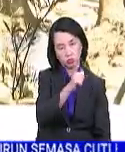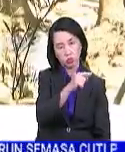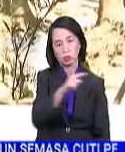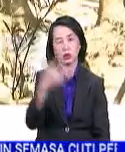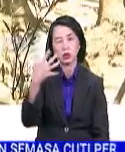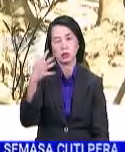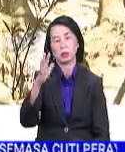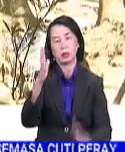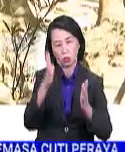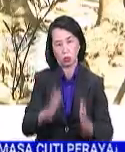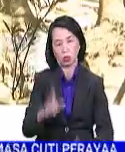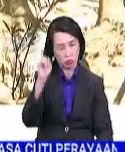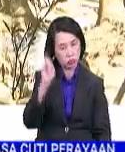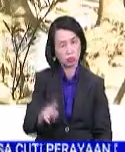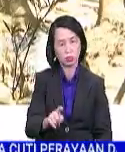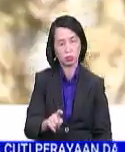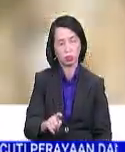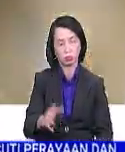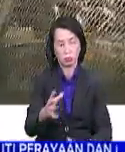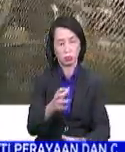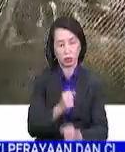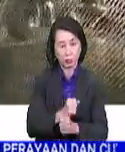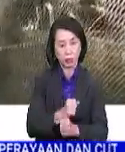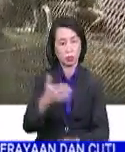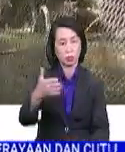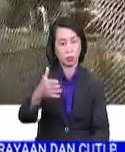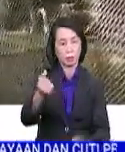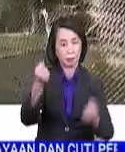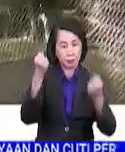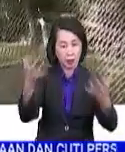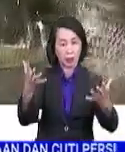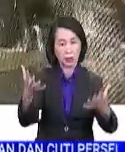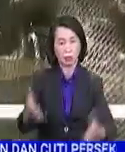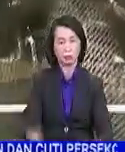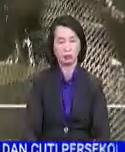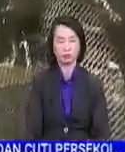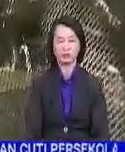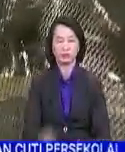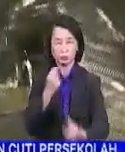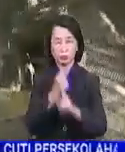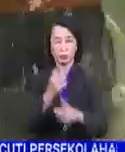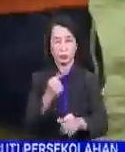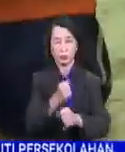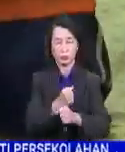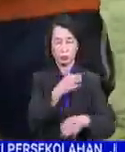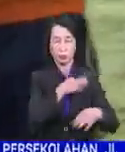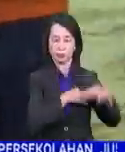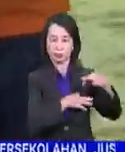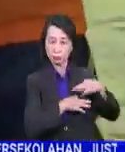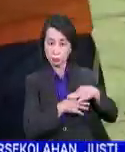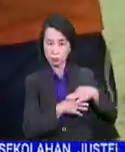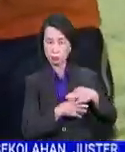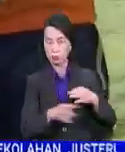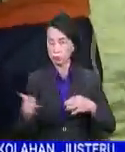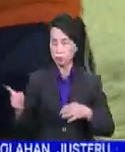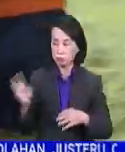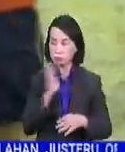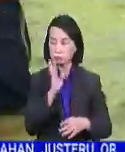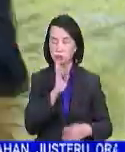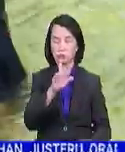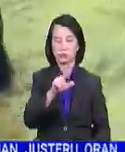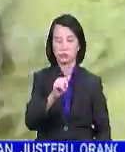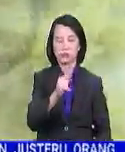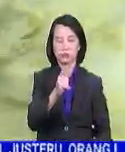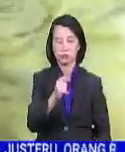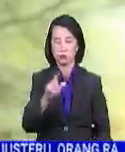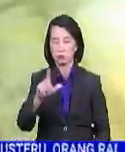untuk memastikan kita mendapat hasil yang lumayan. Selain bertujuan menjana pendapatan, penduduk menyifatkan lakle